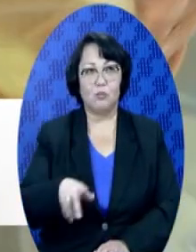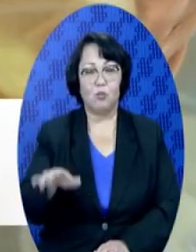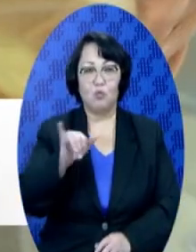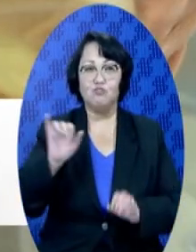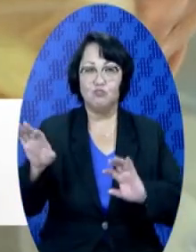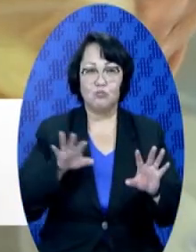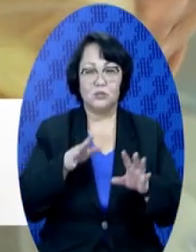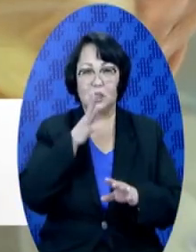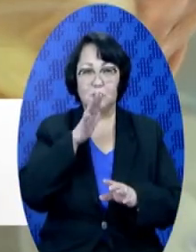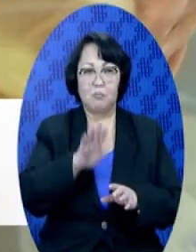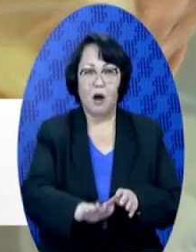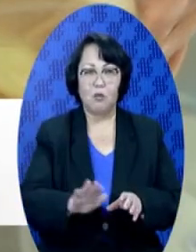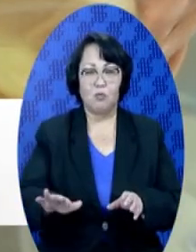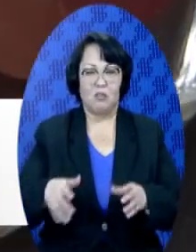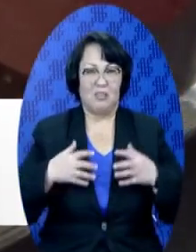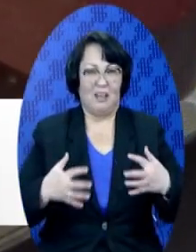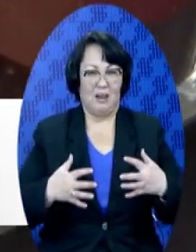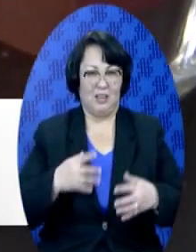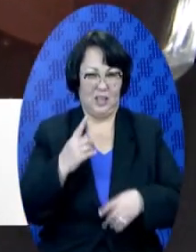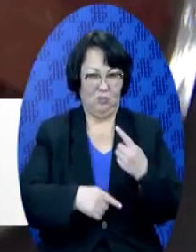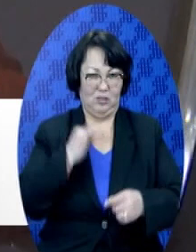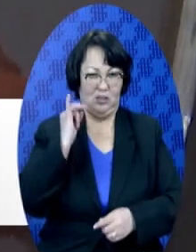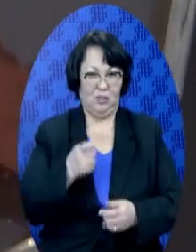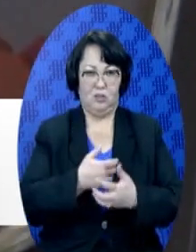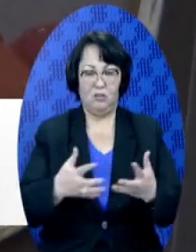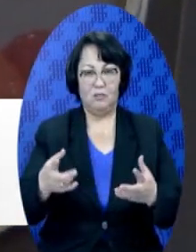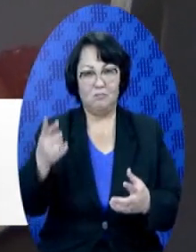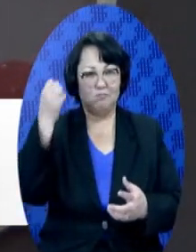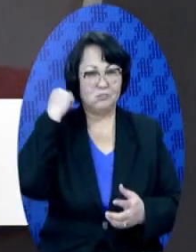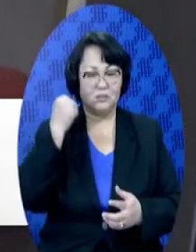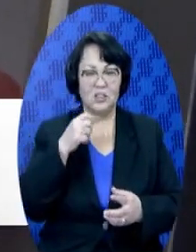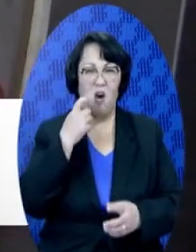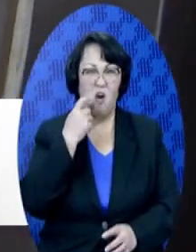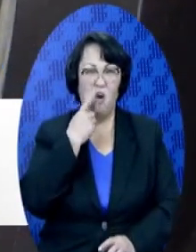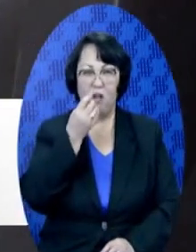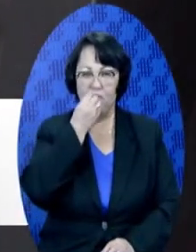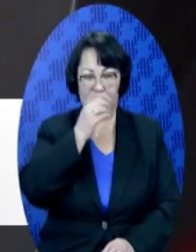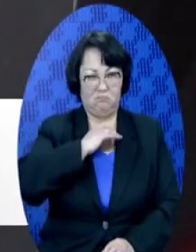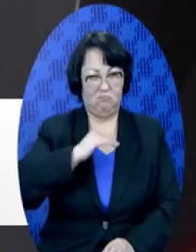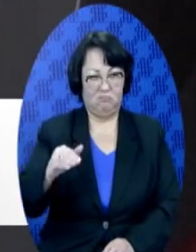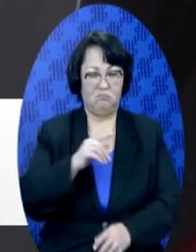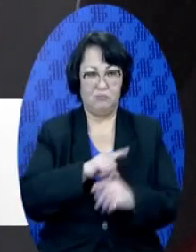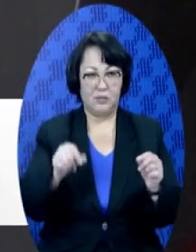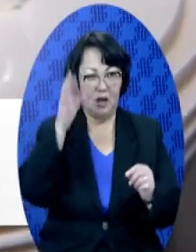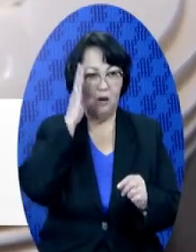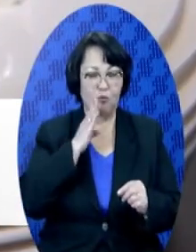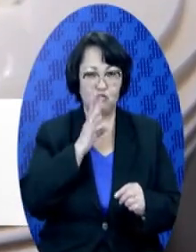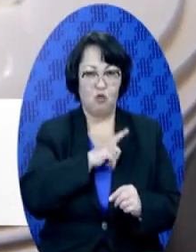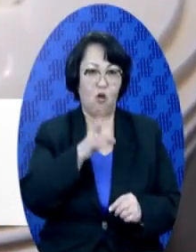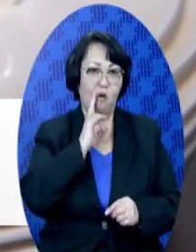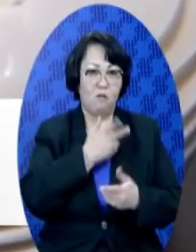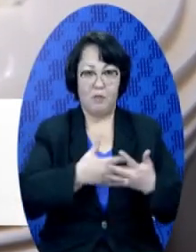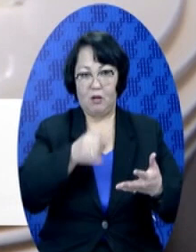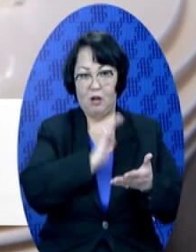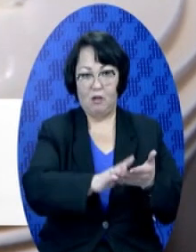бага насны хүүхдийн тархалтаараа тэргүүлж байна. Асуудлыг шийдэх гол гарцан чихрийн хэрэглээг хязгаарлах. Үүнд зөвхөн ээж аавуудын хүнсний сонголт,